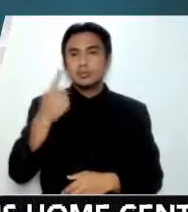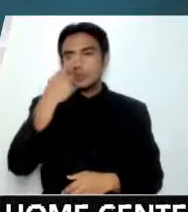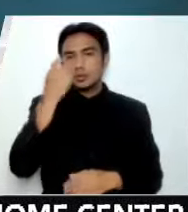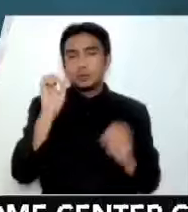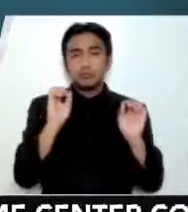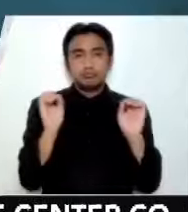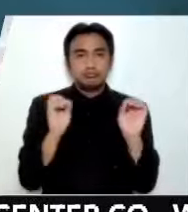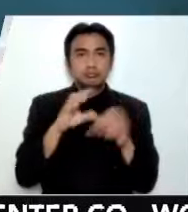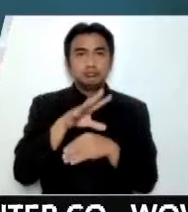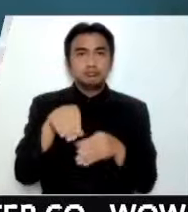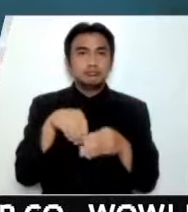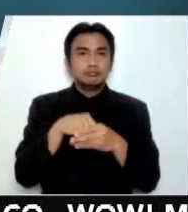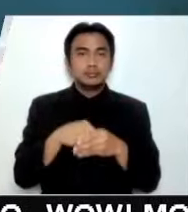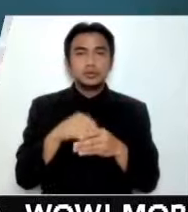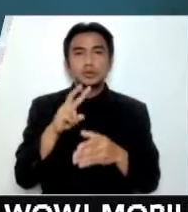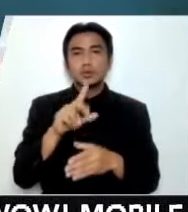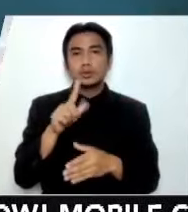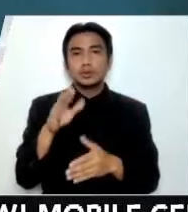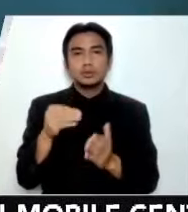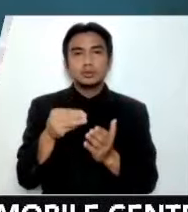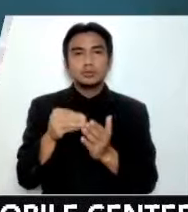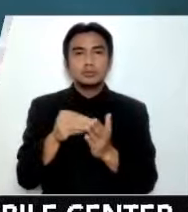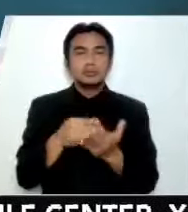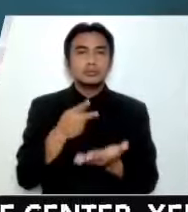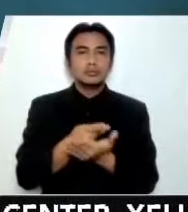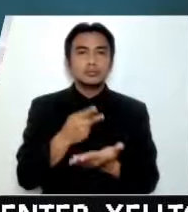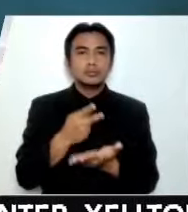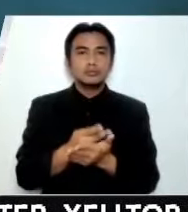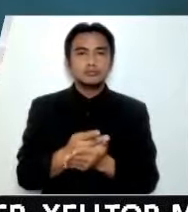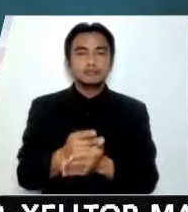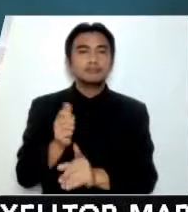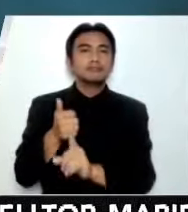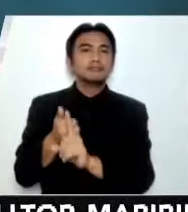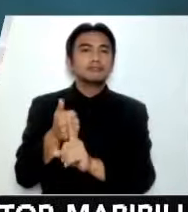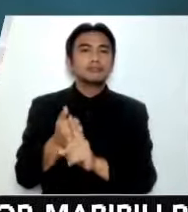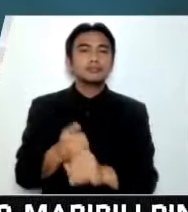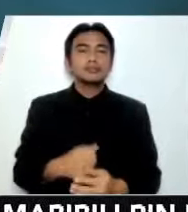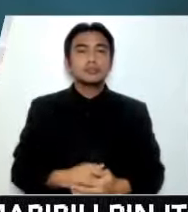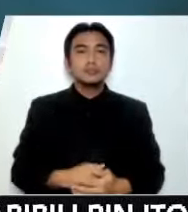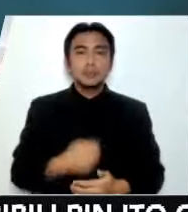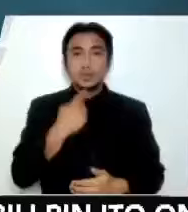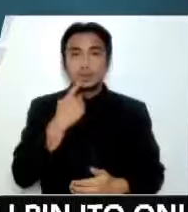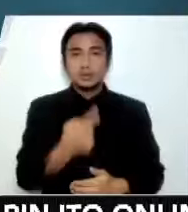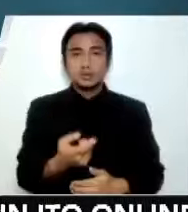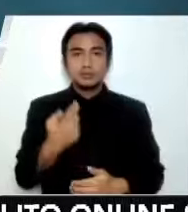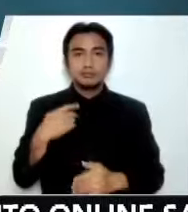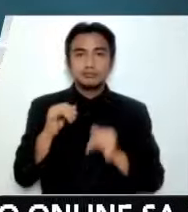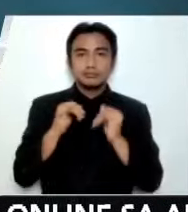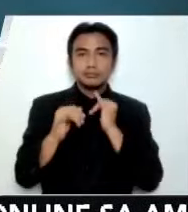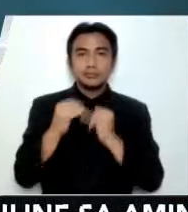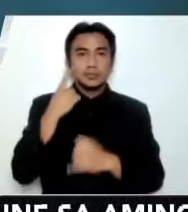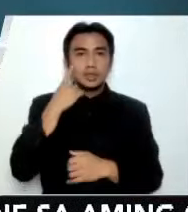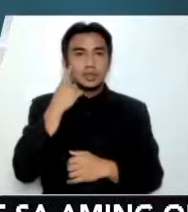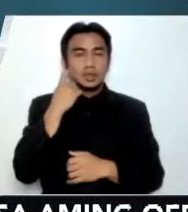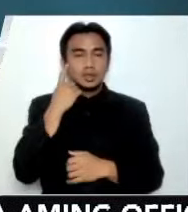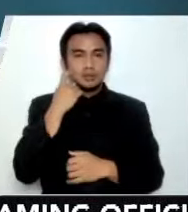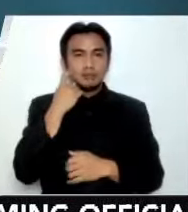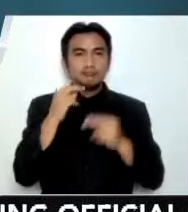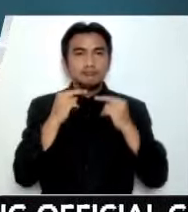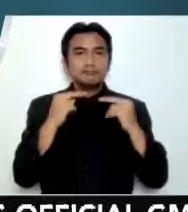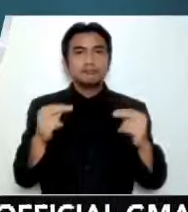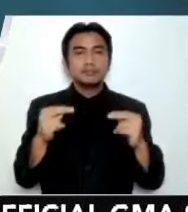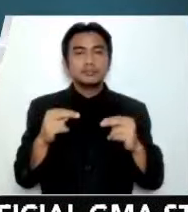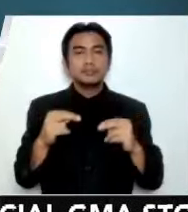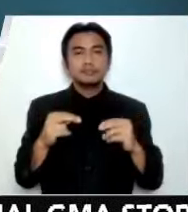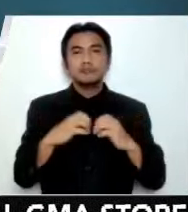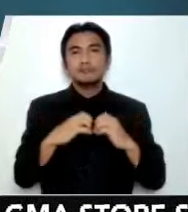billion pesos sa mga dokumento ng DPWH. Sa panayam sa programang Balitang Hali, sinabi ni Binay na pwede naman